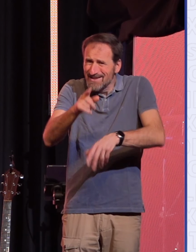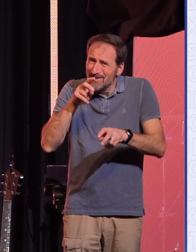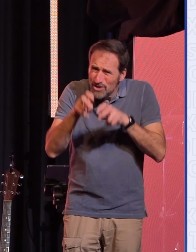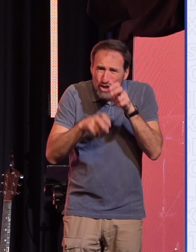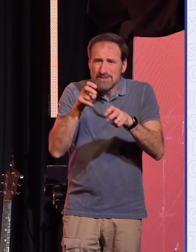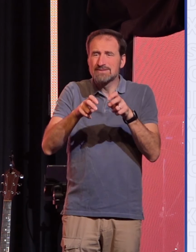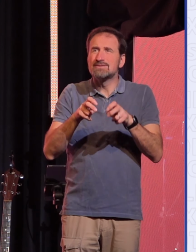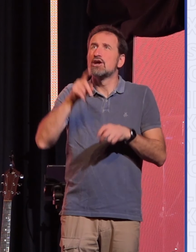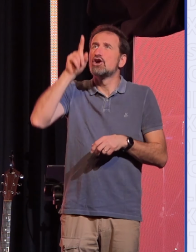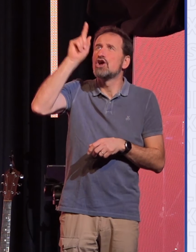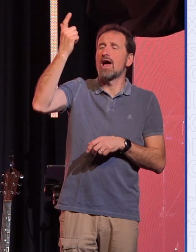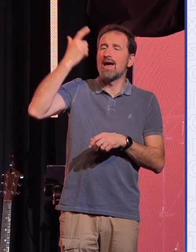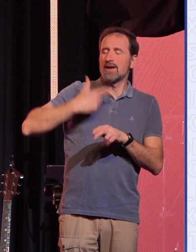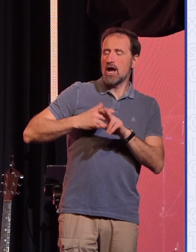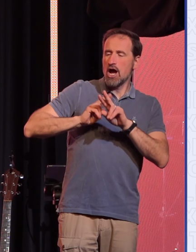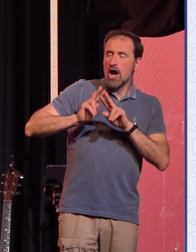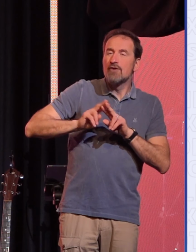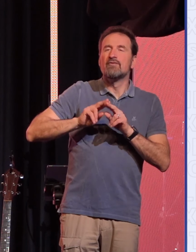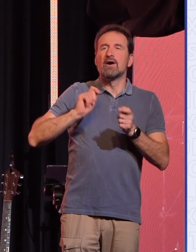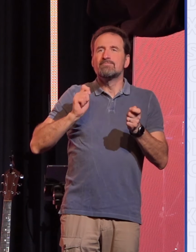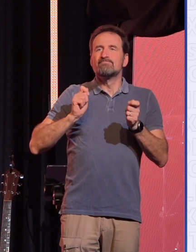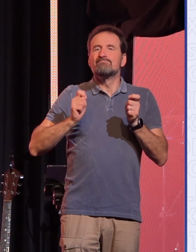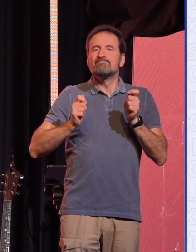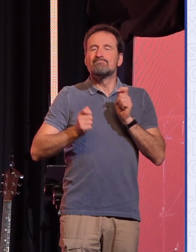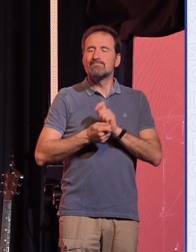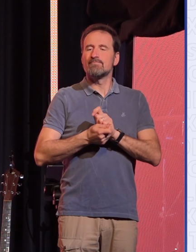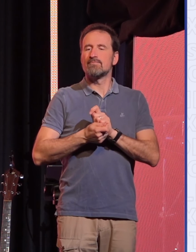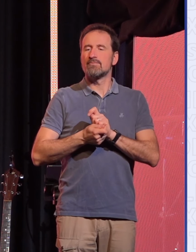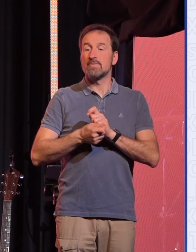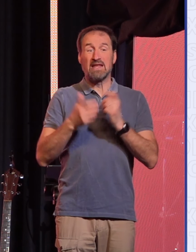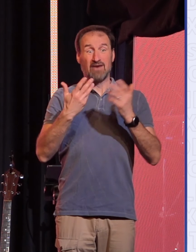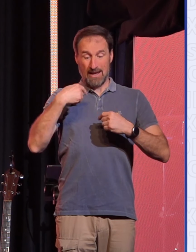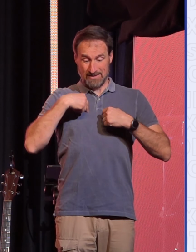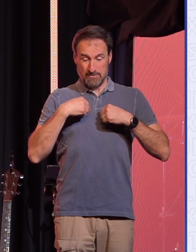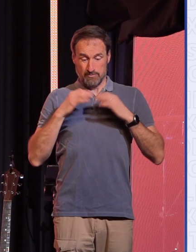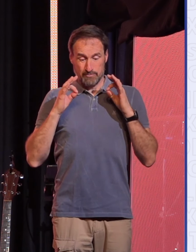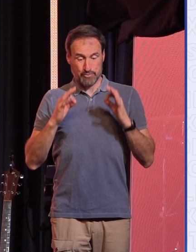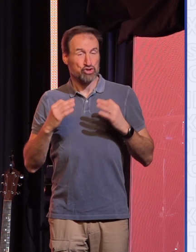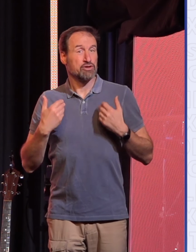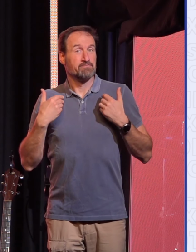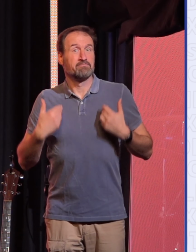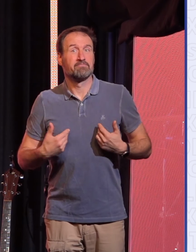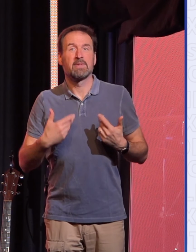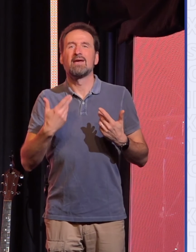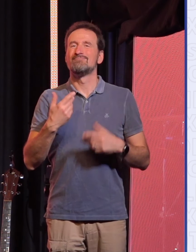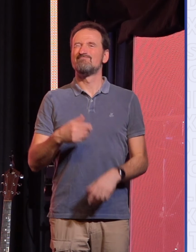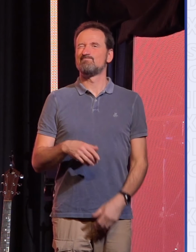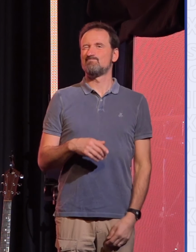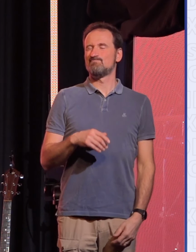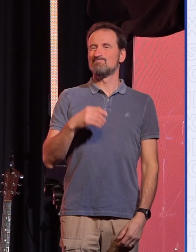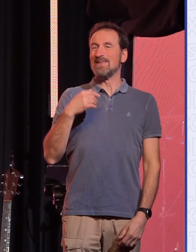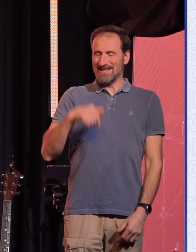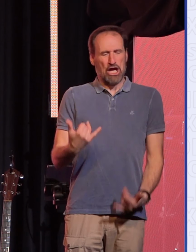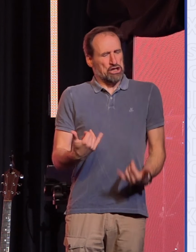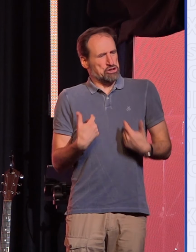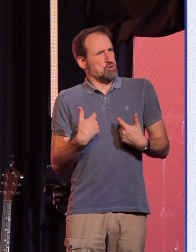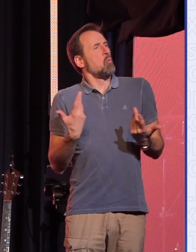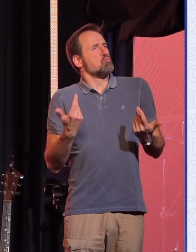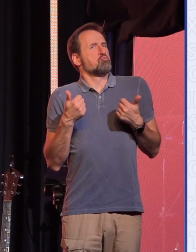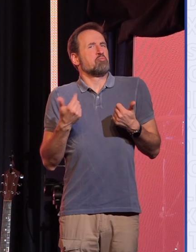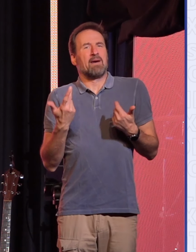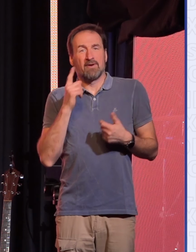sind, aber vielleicht für deinen Partner dann in Zukunft nicht so cool sind. Ja, besser du arbeitest jetzt als dran. Ich glaube, in der Ehe